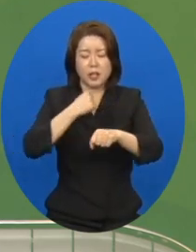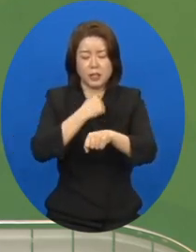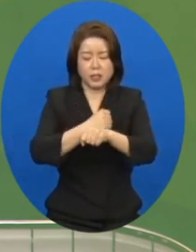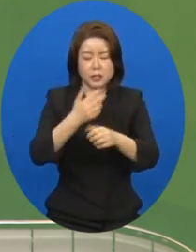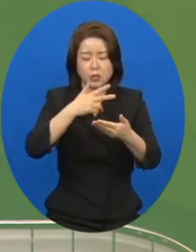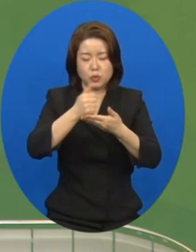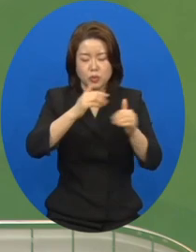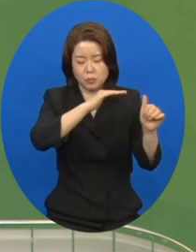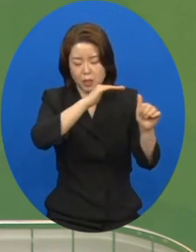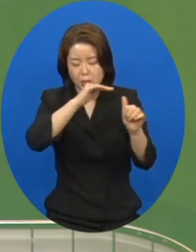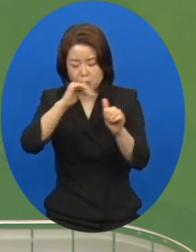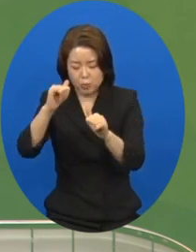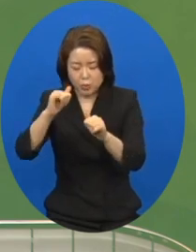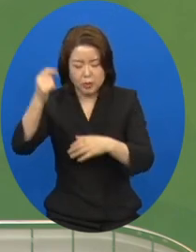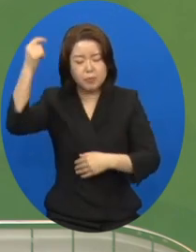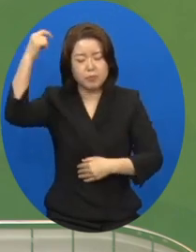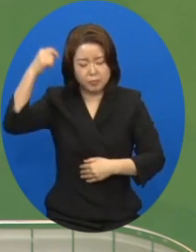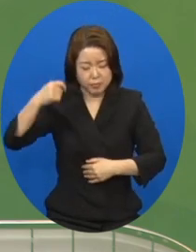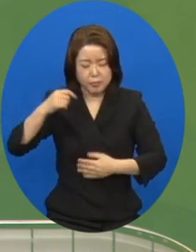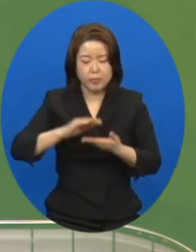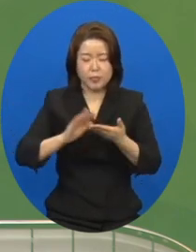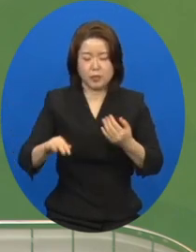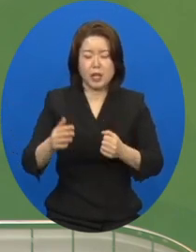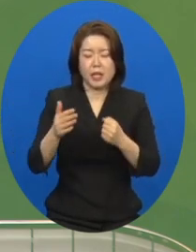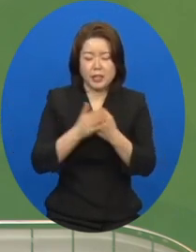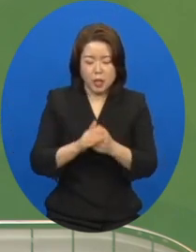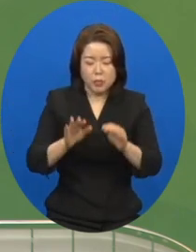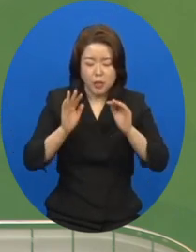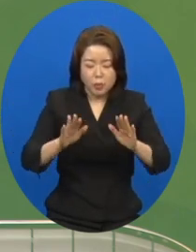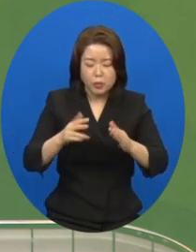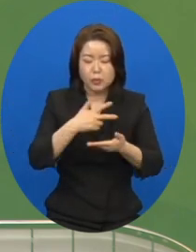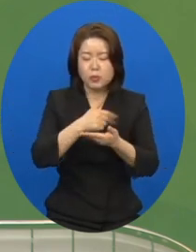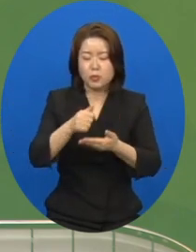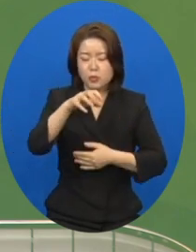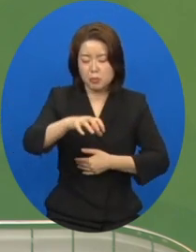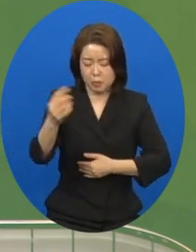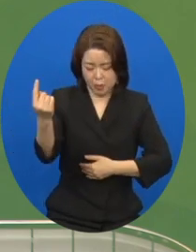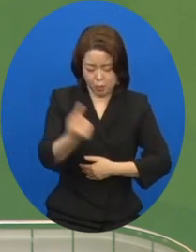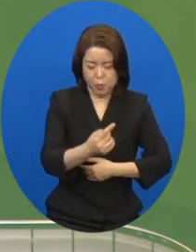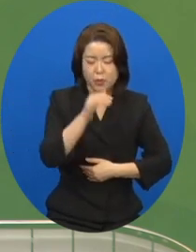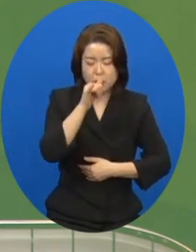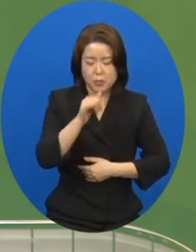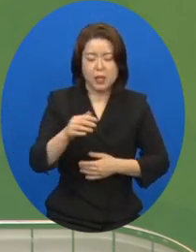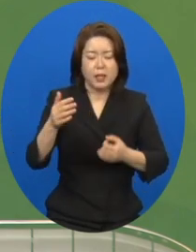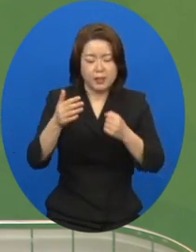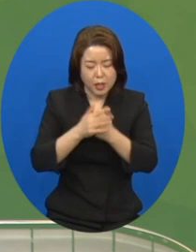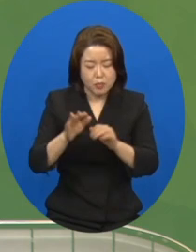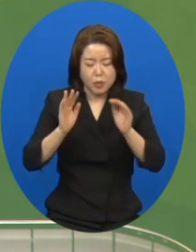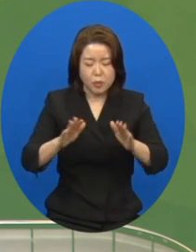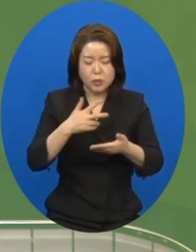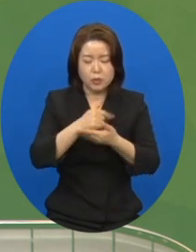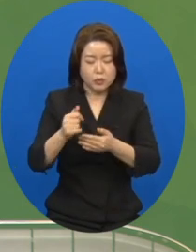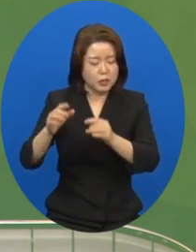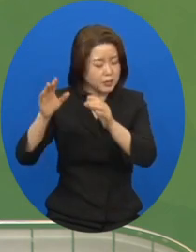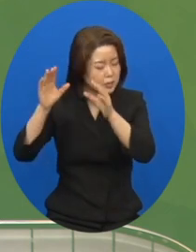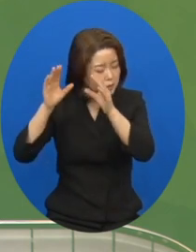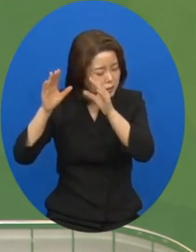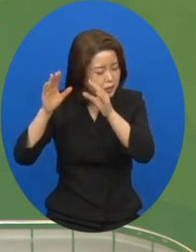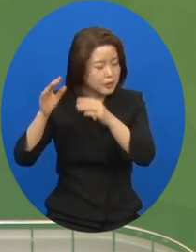부르심을 느낍니다. 그래서 오늘도 주님께 왔습니다. 그래서 오늘 주님께 귀를 기울입니다.